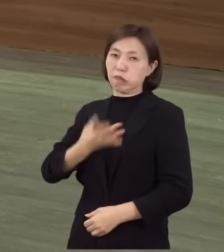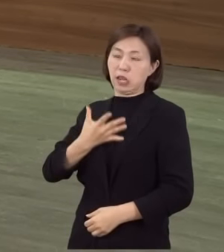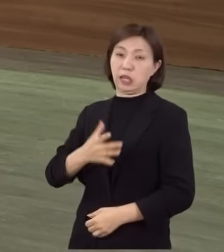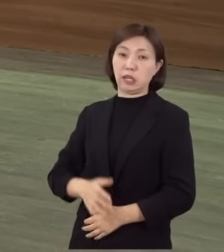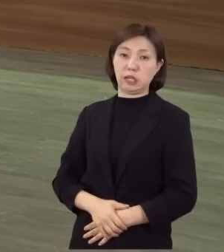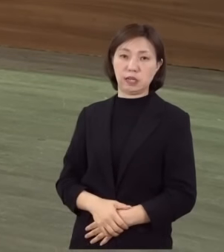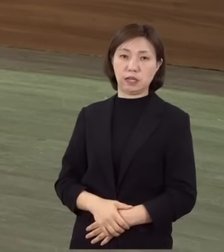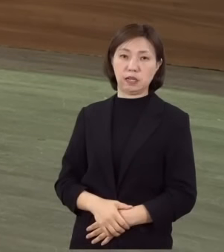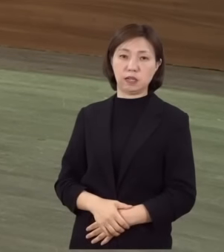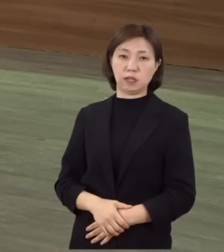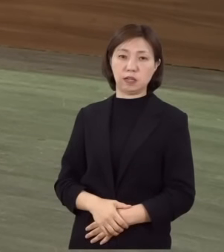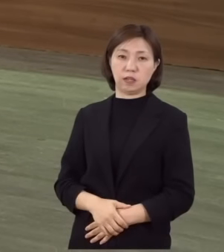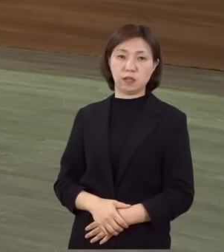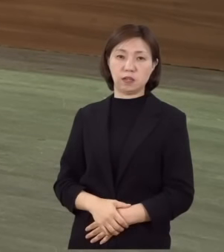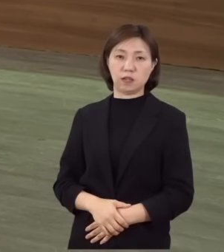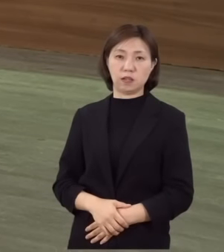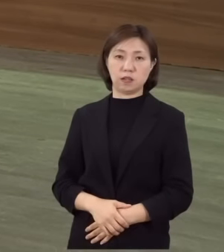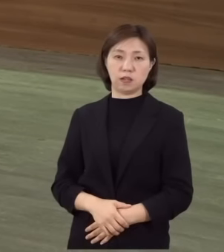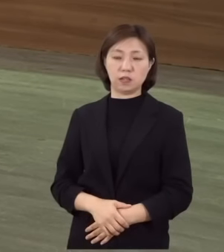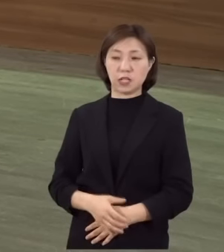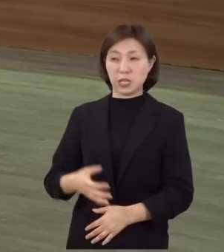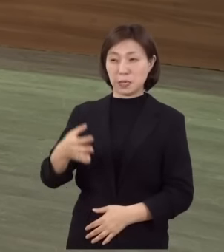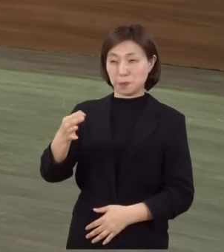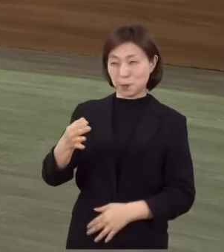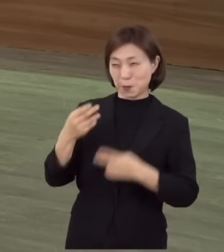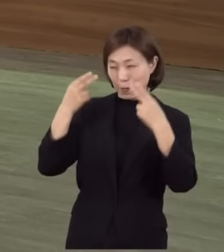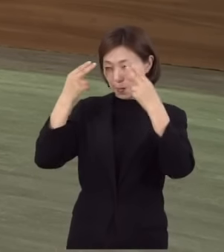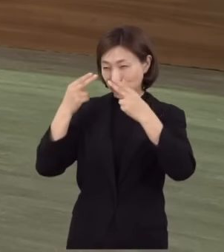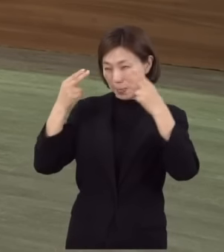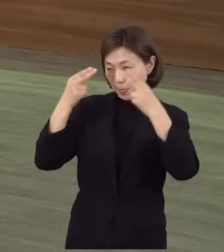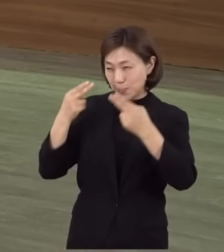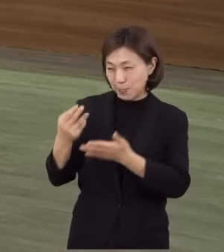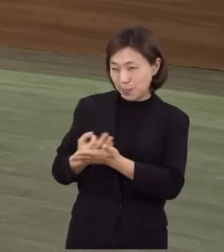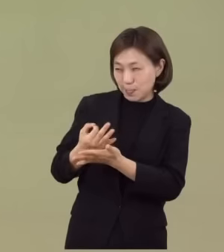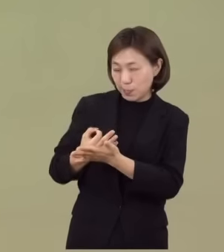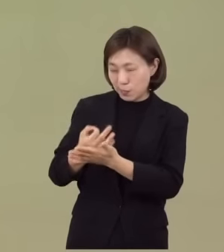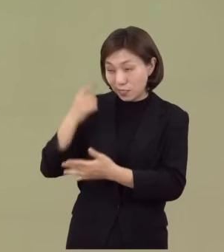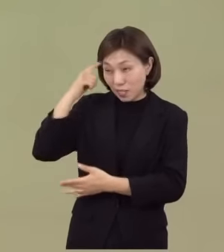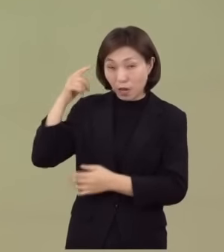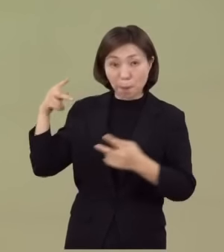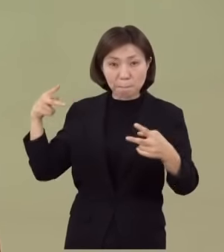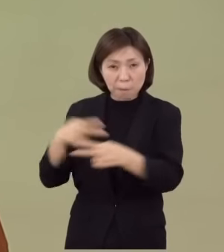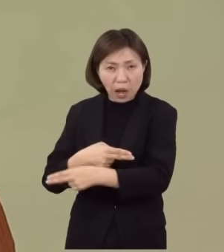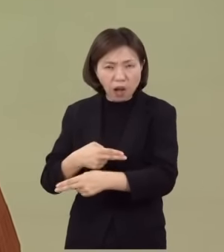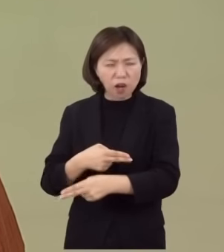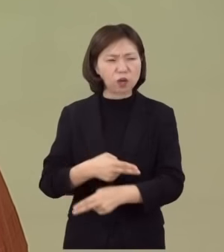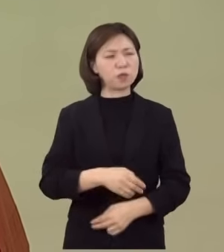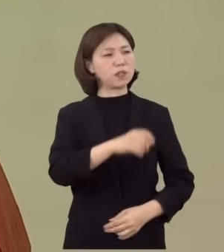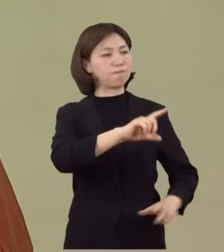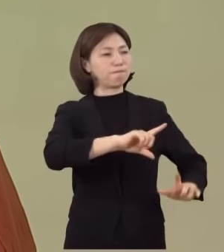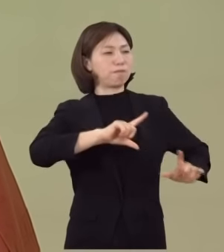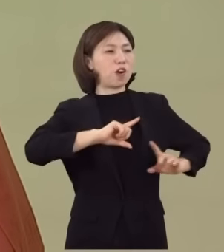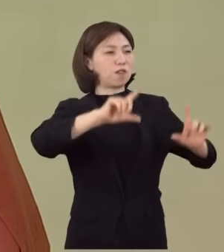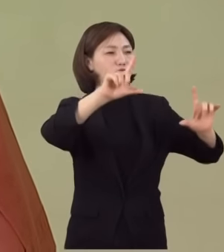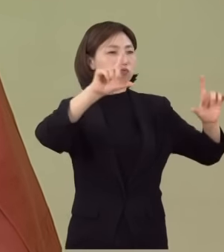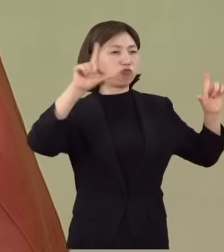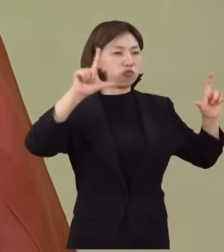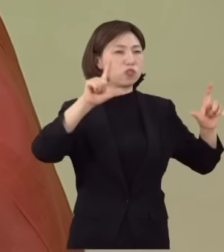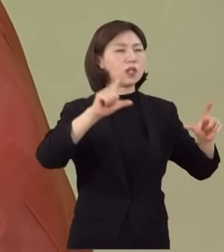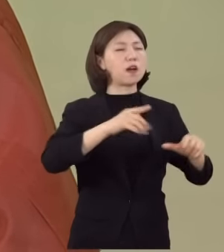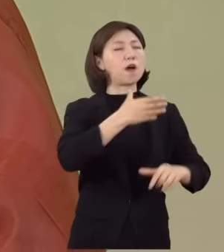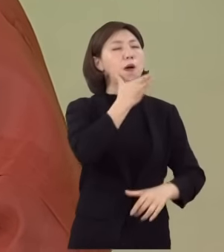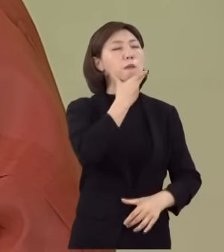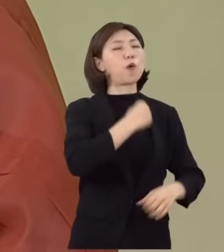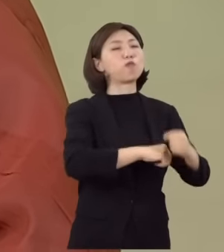무리를 따르지 않으면 좋은 의사로 명성을 얻을 것이니 그렇지 않으면 곧